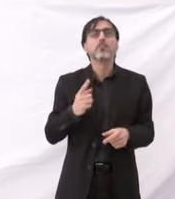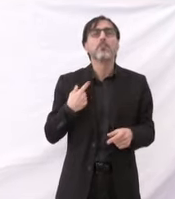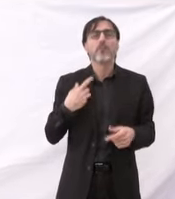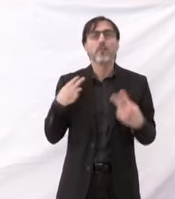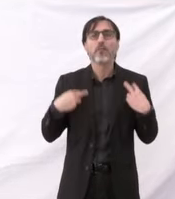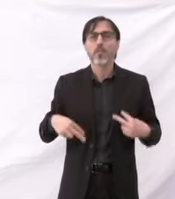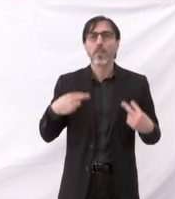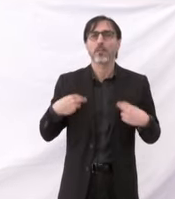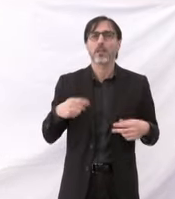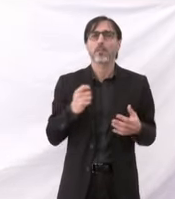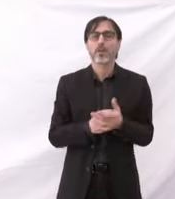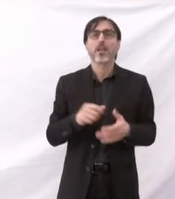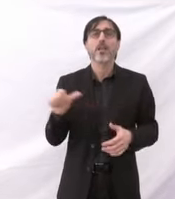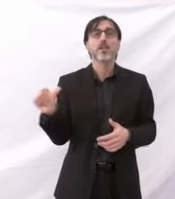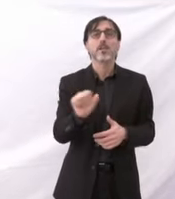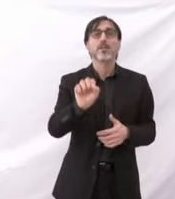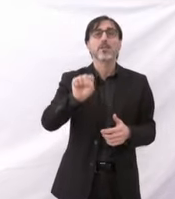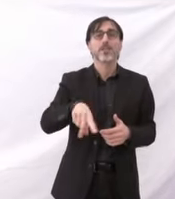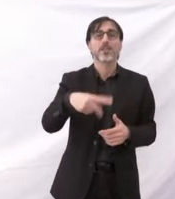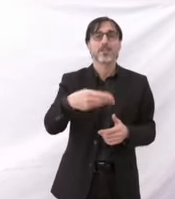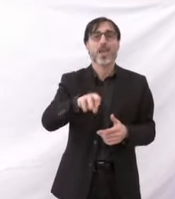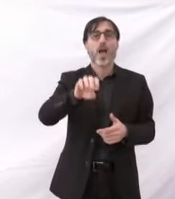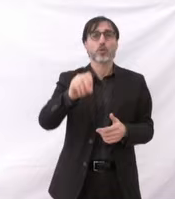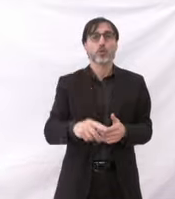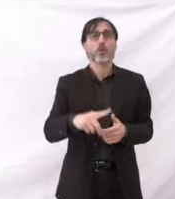pagato. Sandro Pertini,